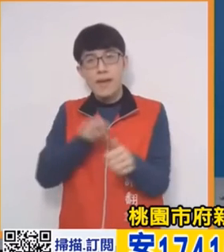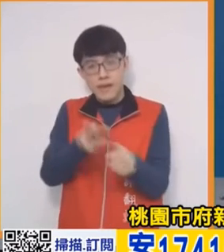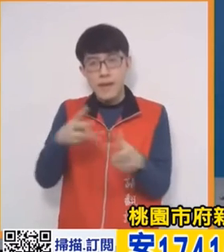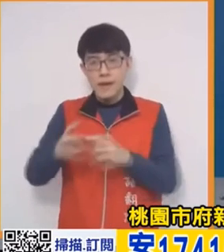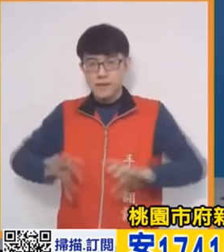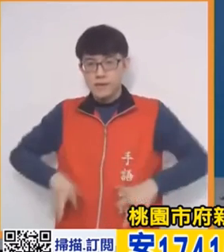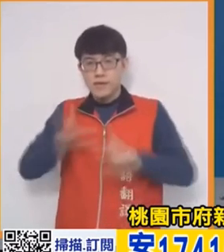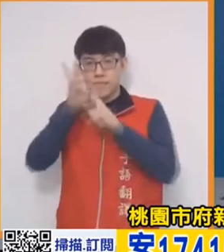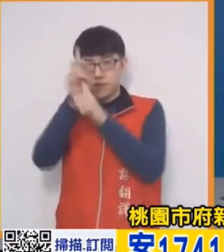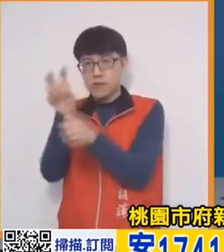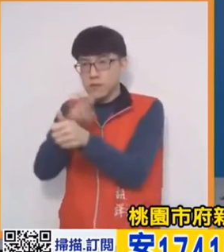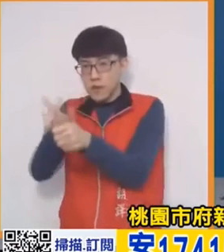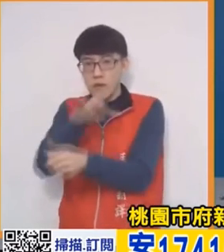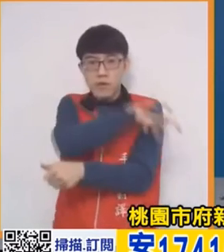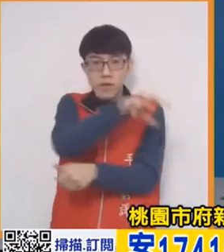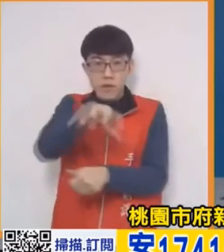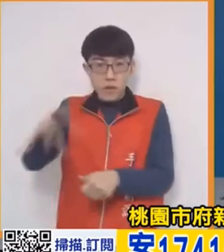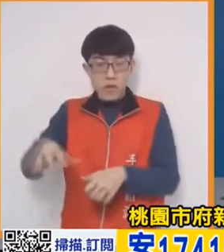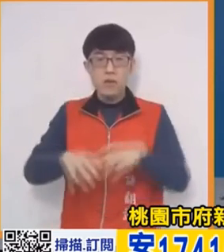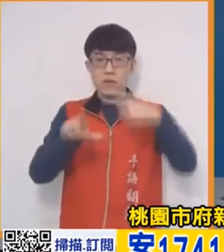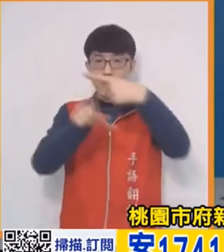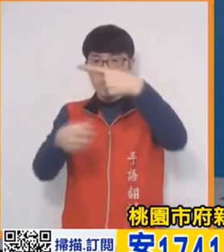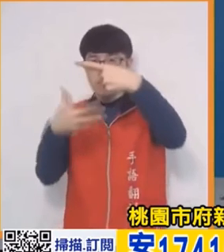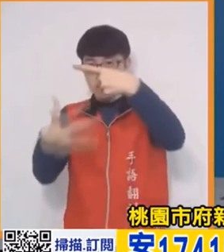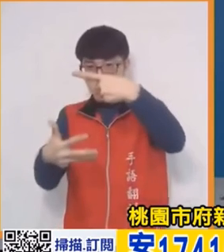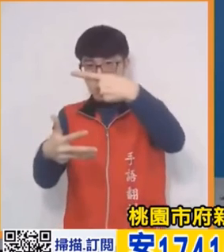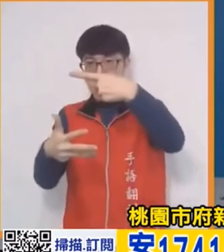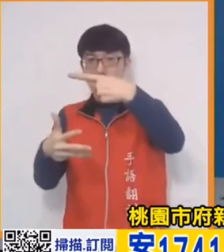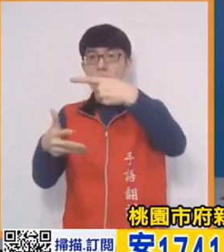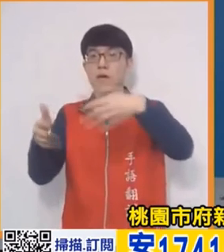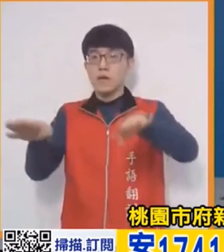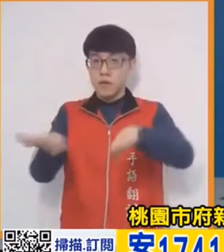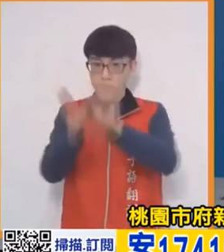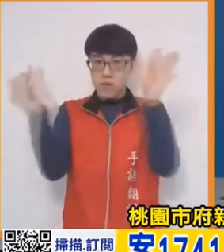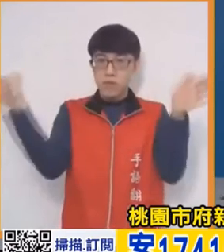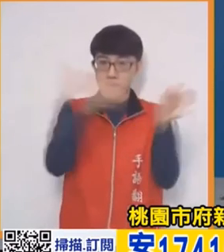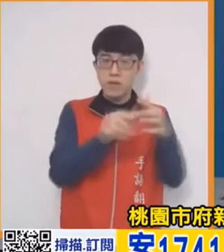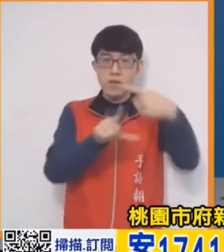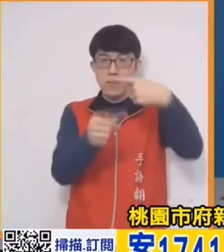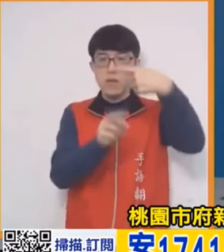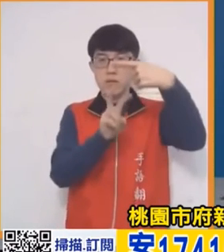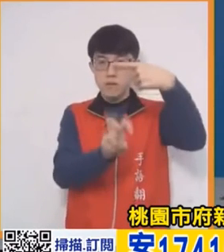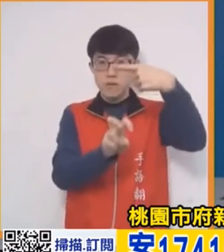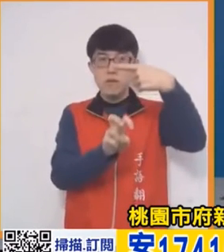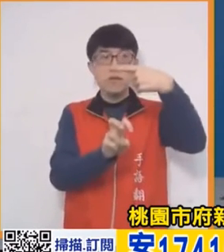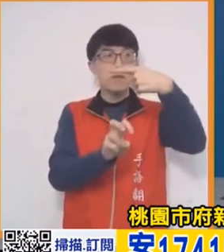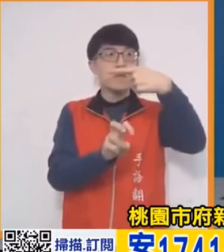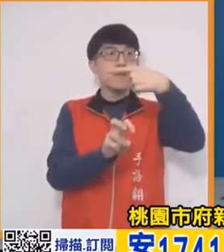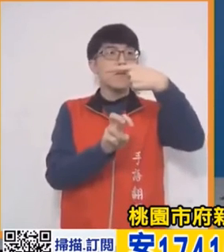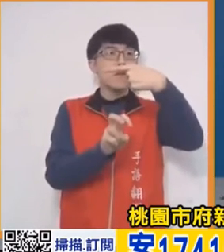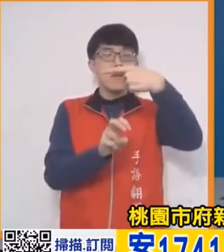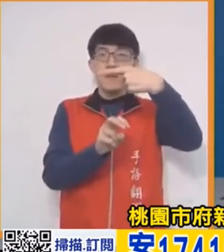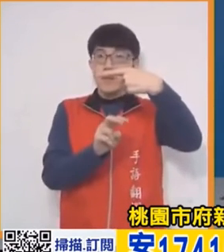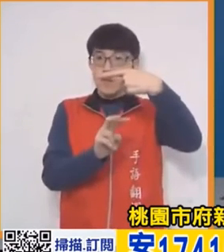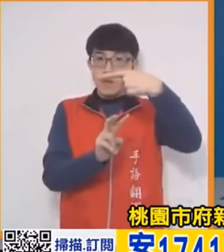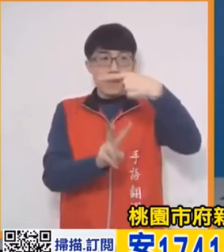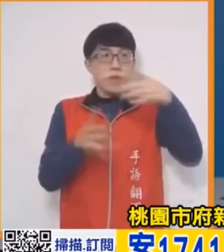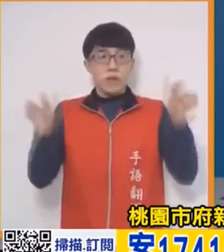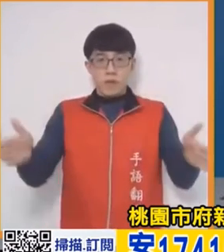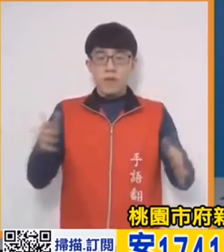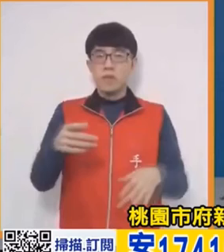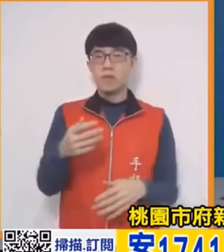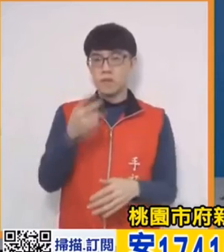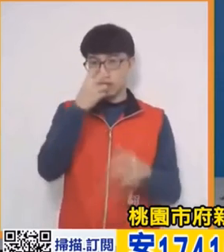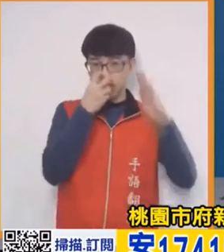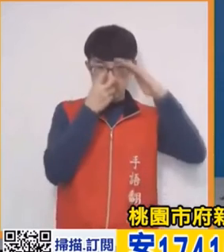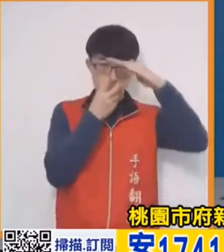护等机构，从1月8号到1月21号呢，是停止探视的。那在陪病的原则上面呢，是